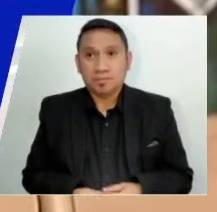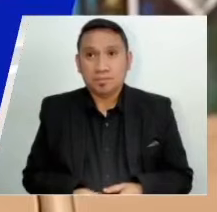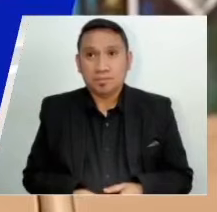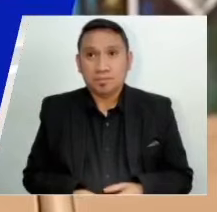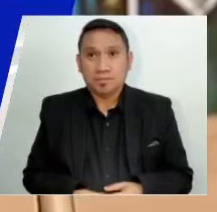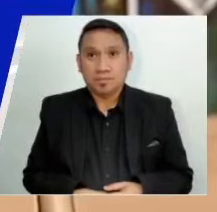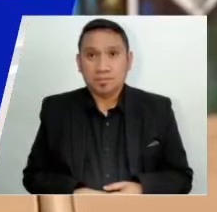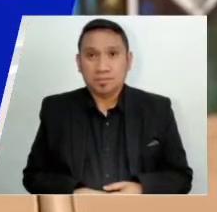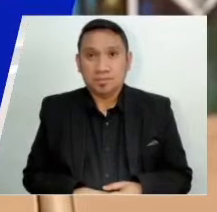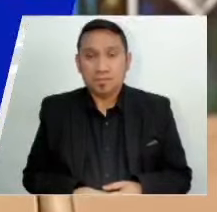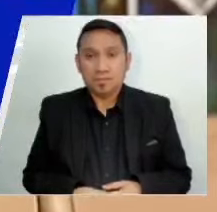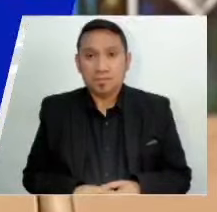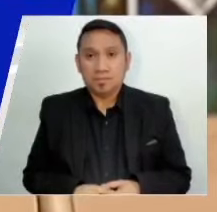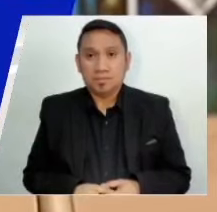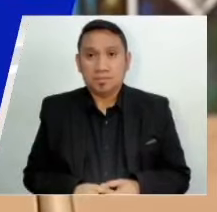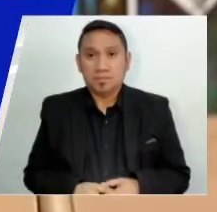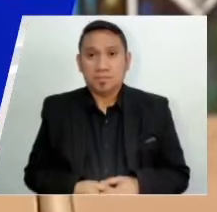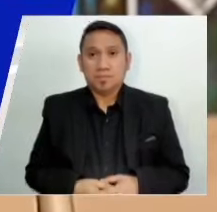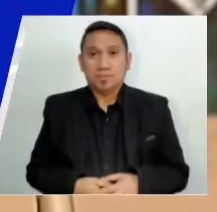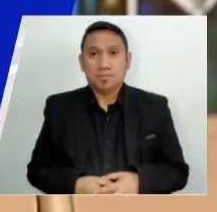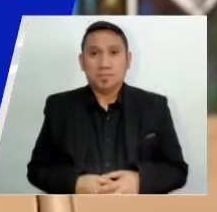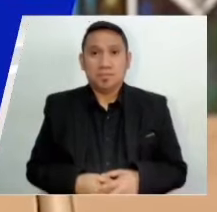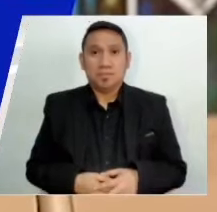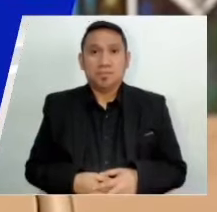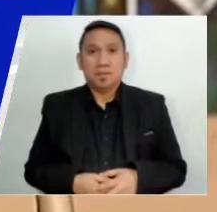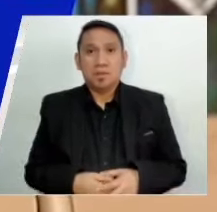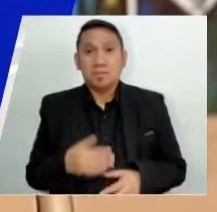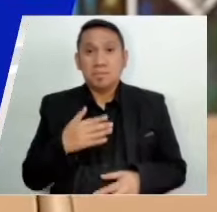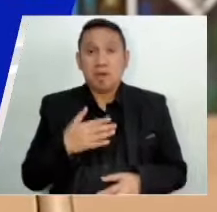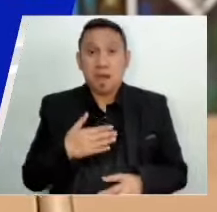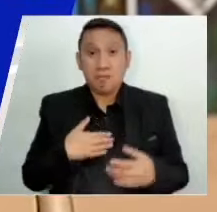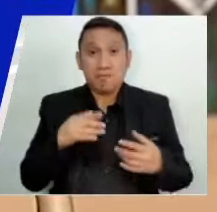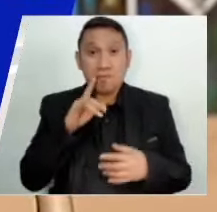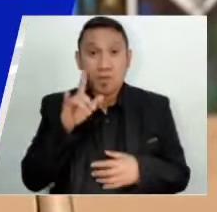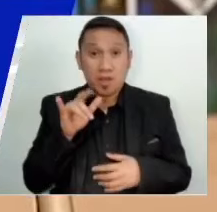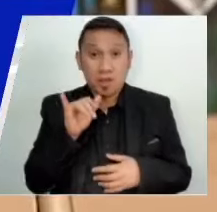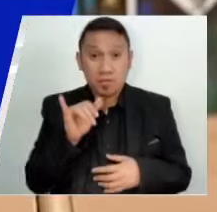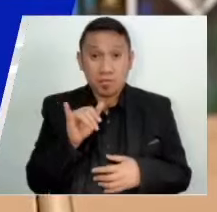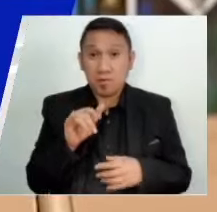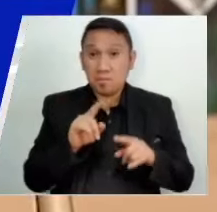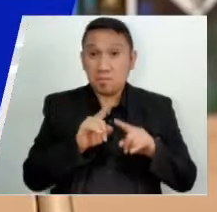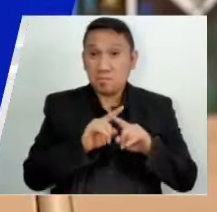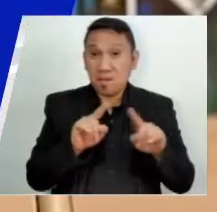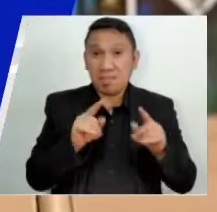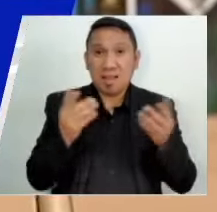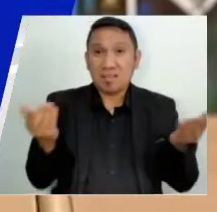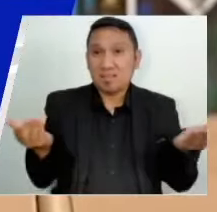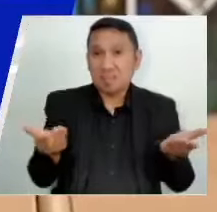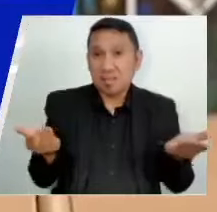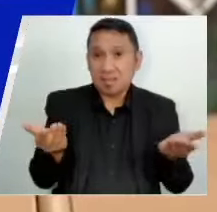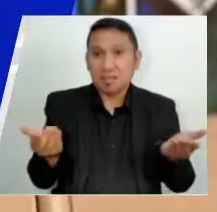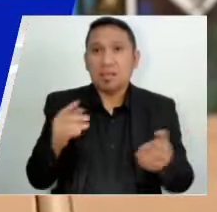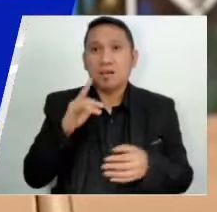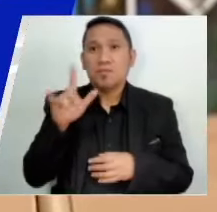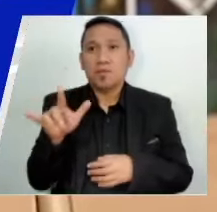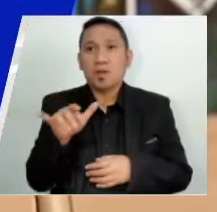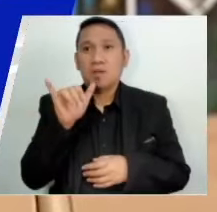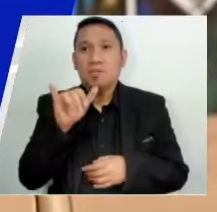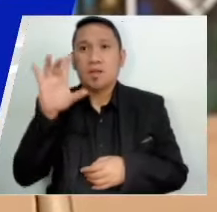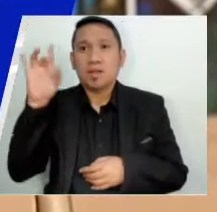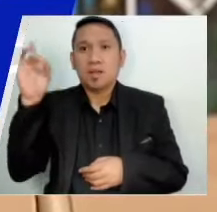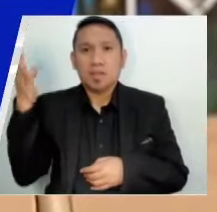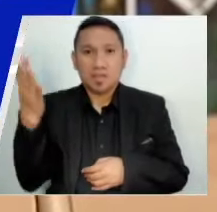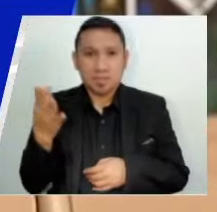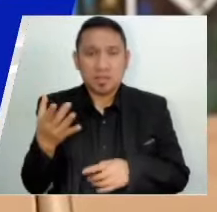Ngunit nasaan? Ang forever ay ang biyayang galing